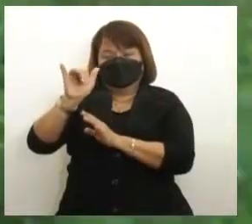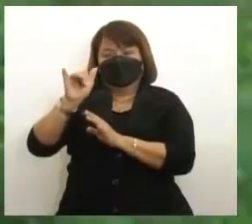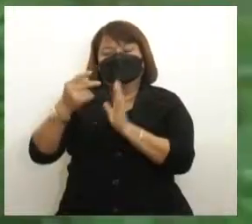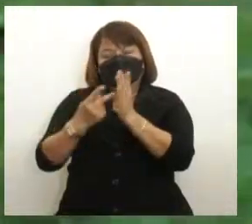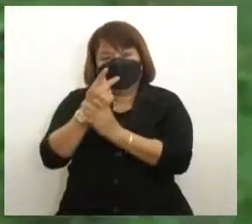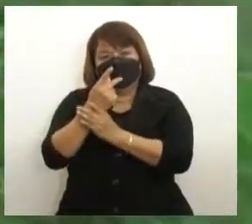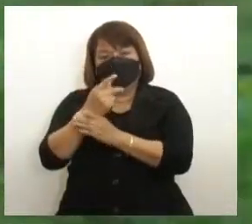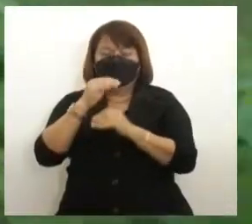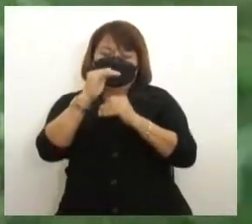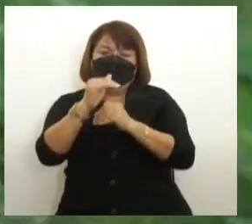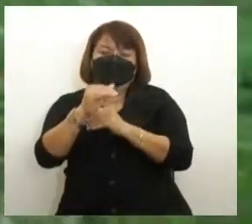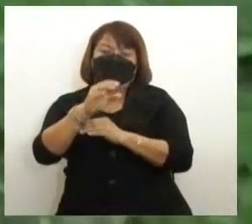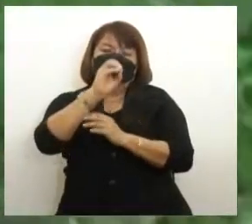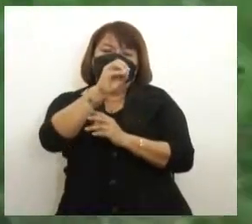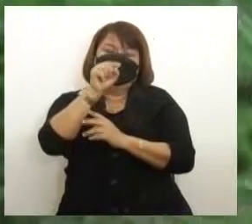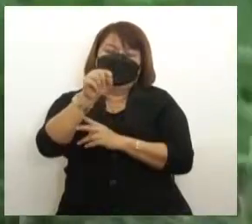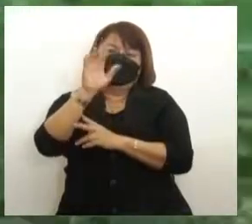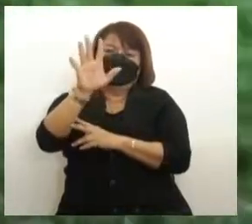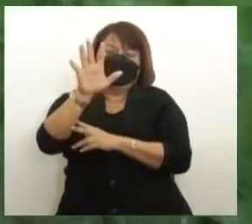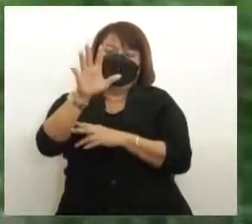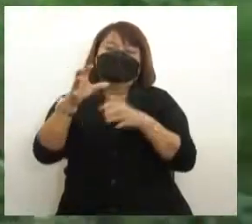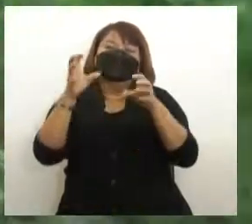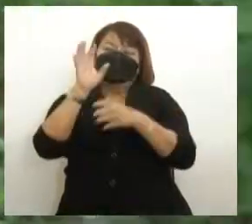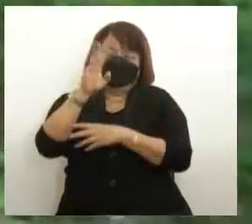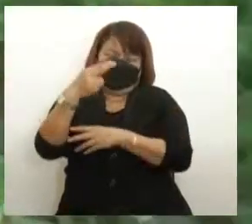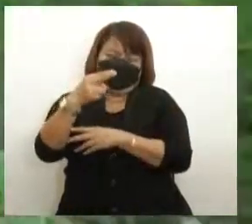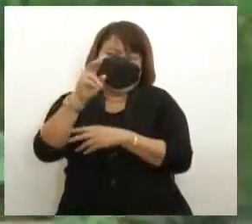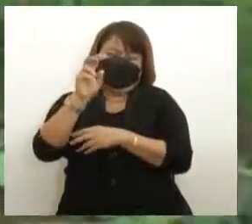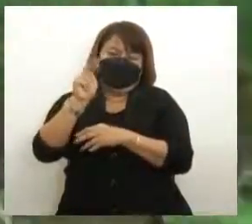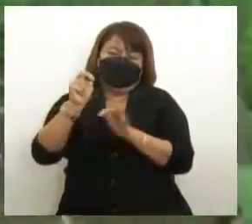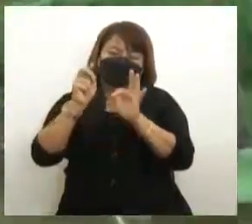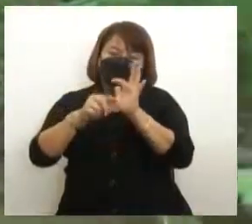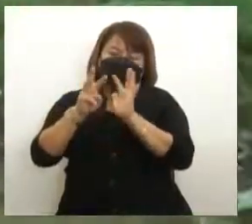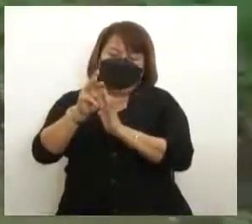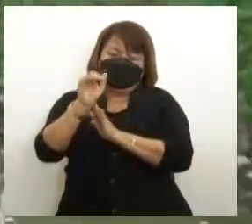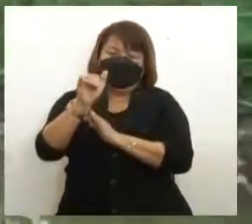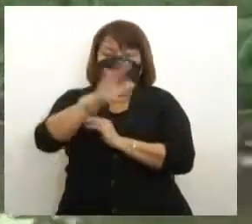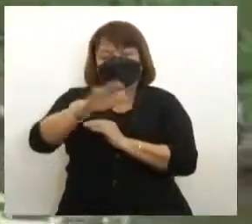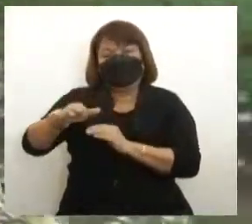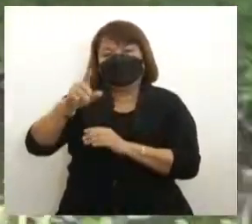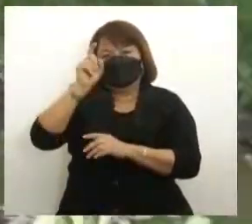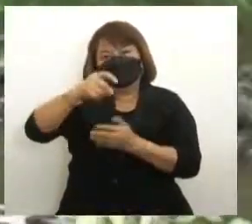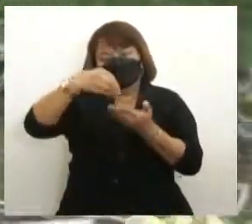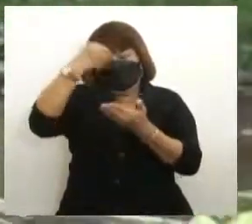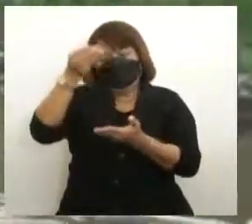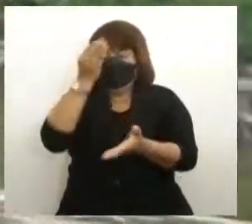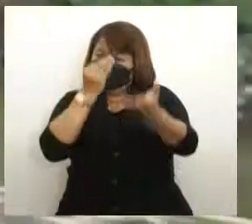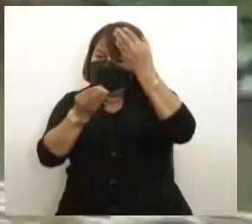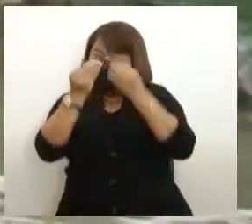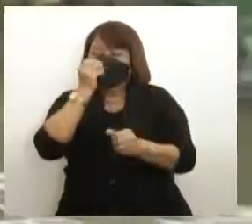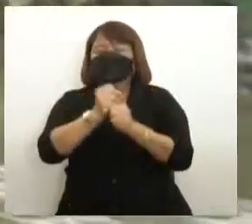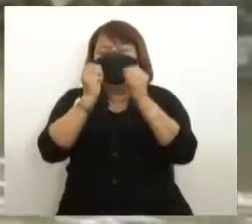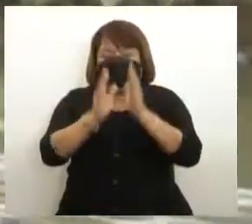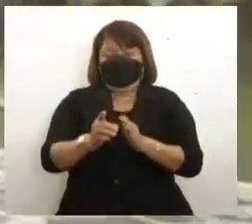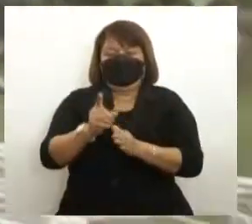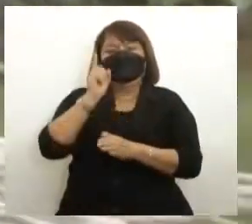ในหลักสูตรนี้คือ 0.5 หน่วยกิตนักเรียนทุกคน 1,400 เศษนะครับต้องเรียนรู้เรื่องนี้ทุกคนนะครับเพื่อเป็นพื้นฐ